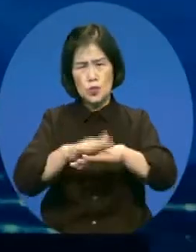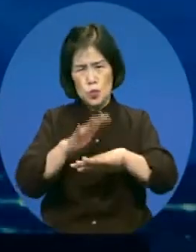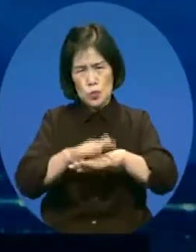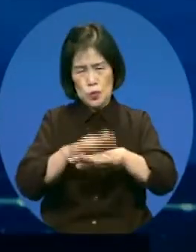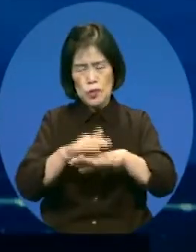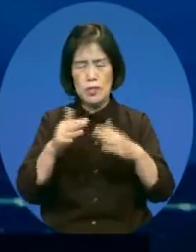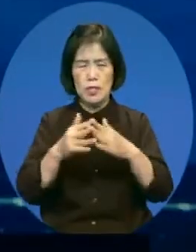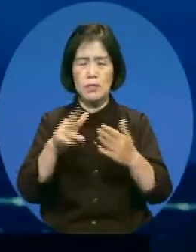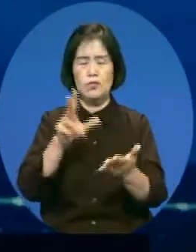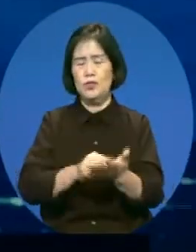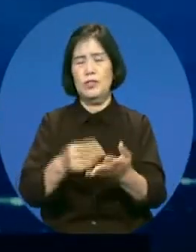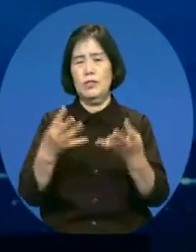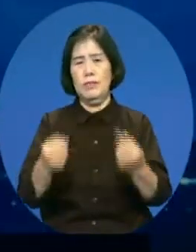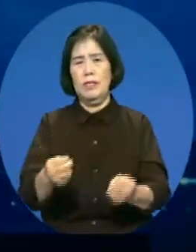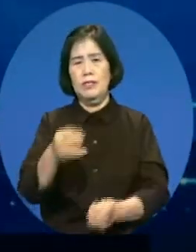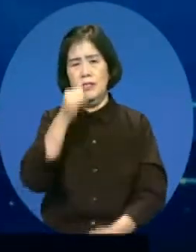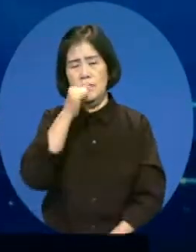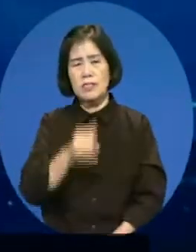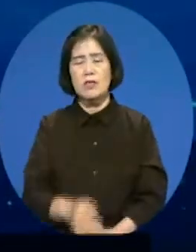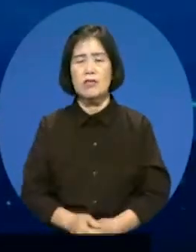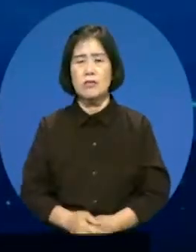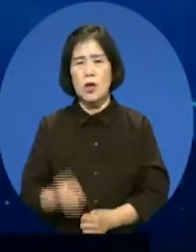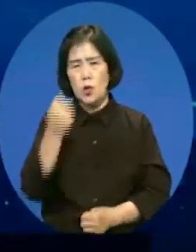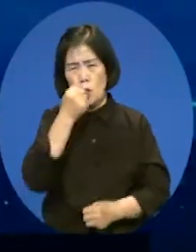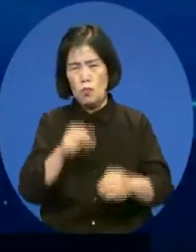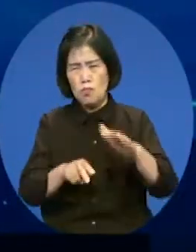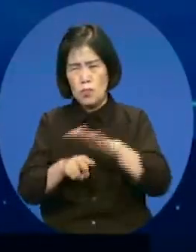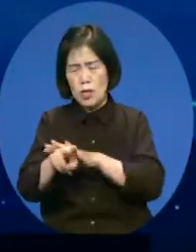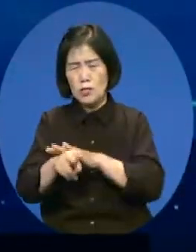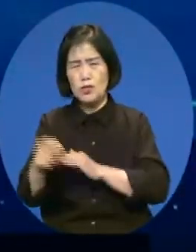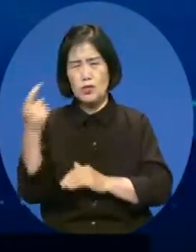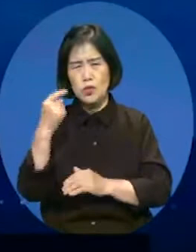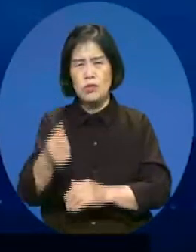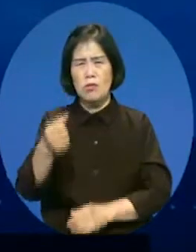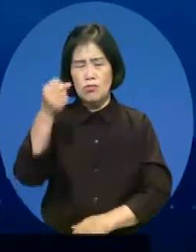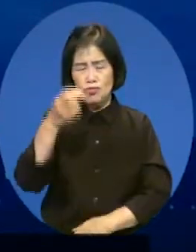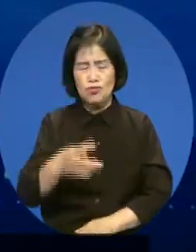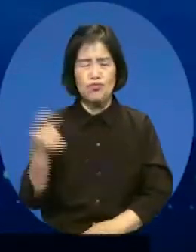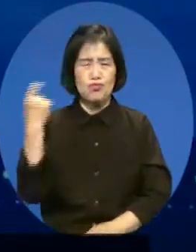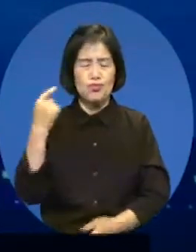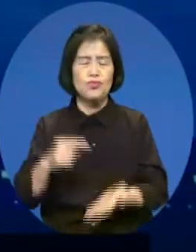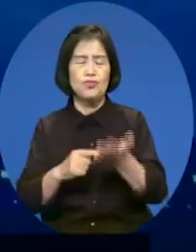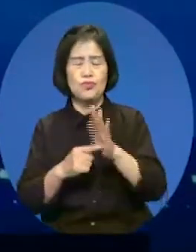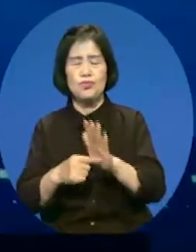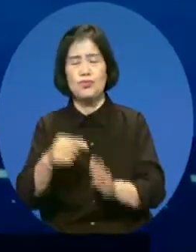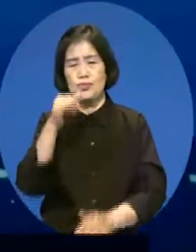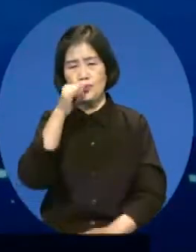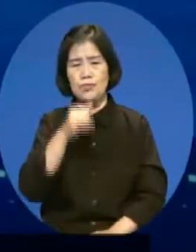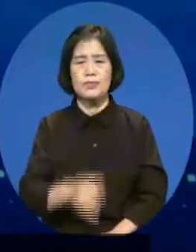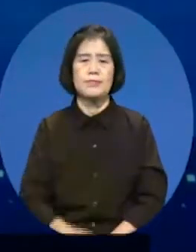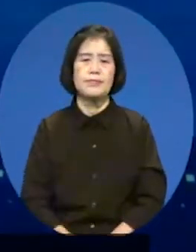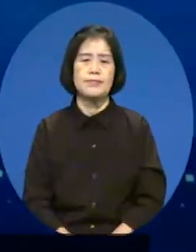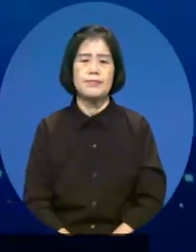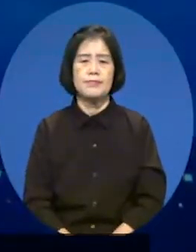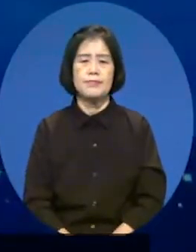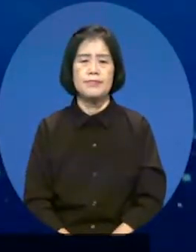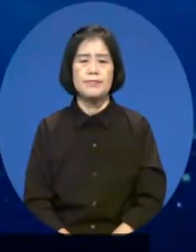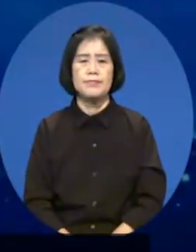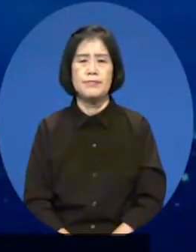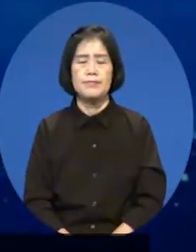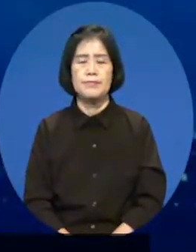문제가 많습니다. 그렇기 때문에 이 사육곰 탈출 소식 심심치 않게 들려올 수밖에 없는 이유가 따로 있다. 지금 이런 얘기